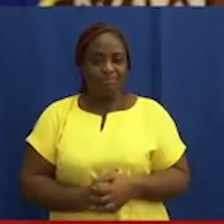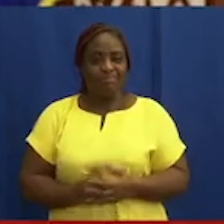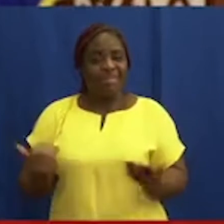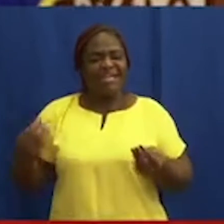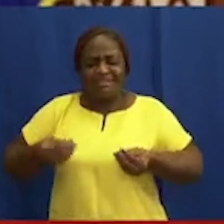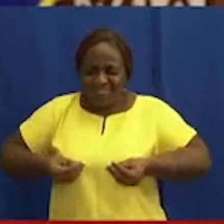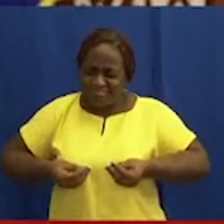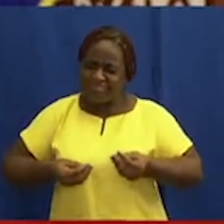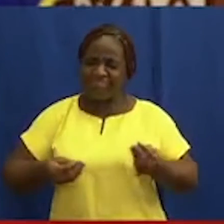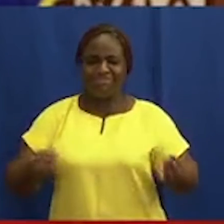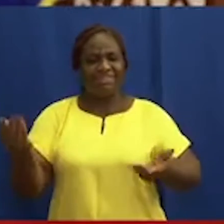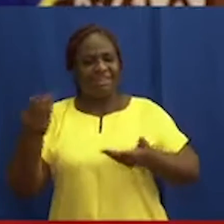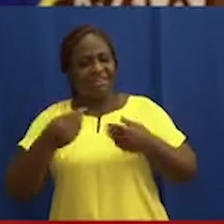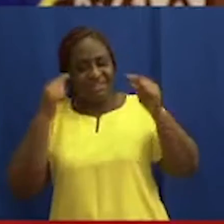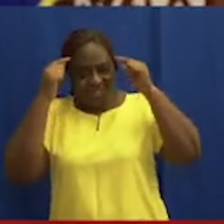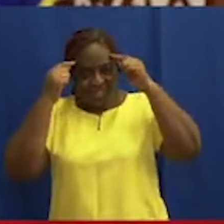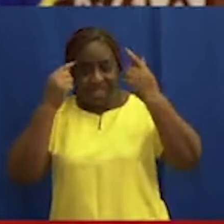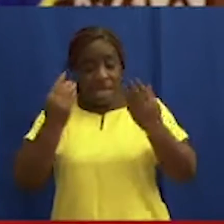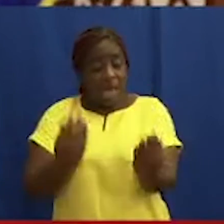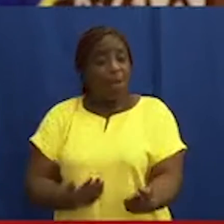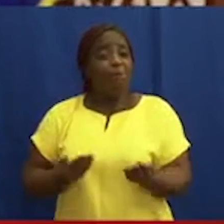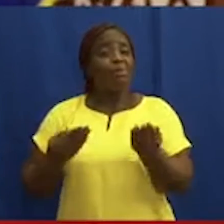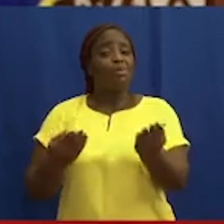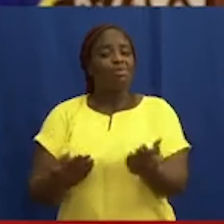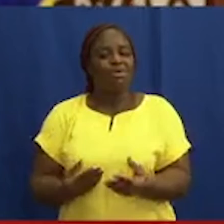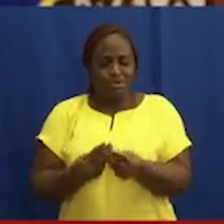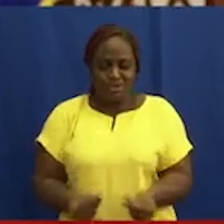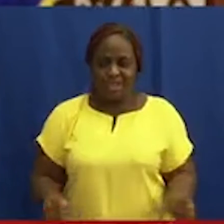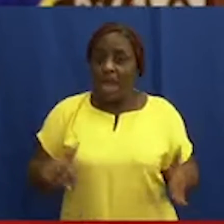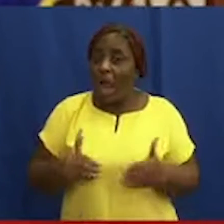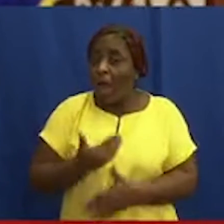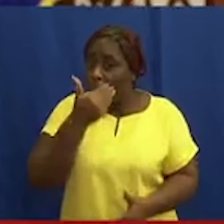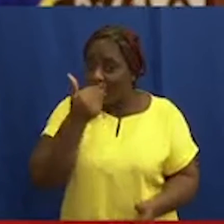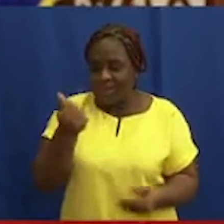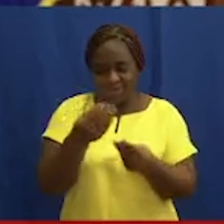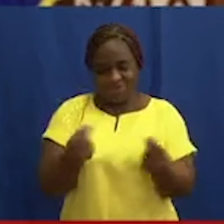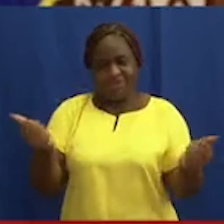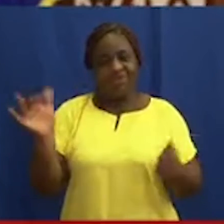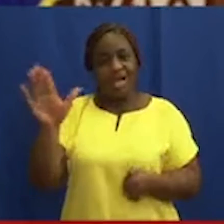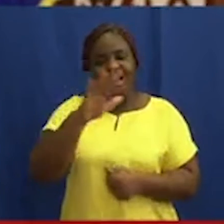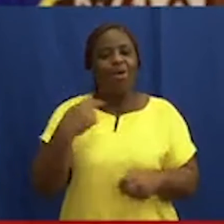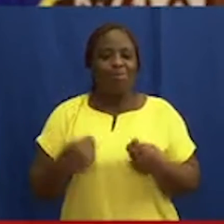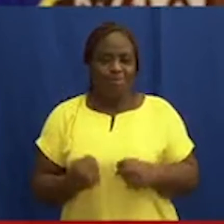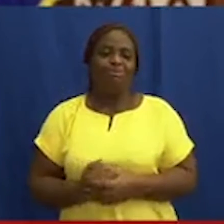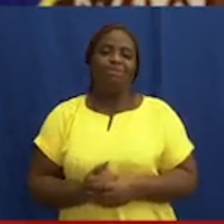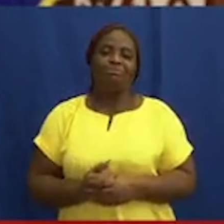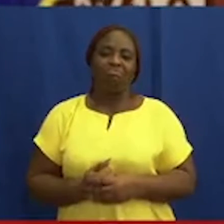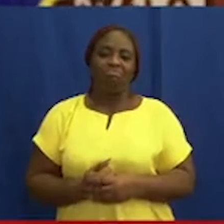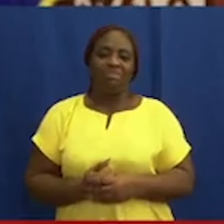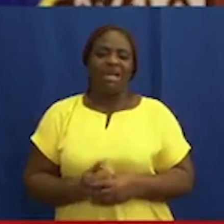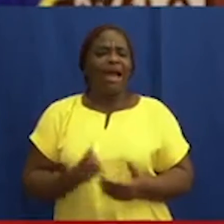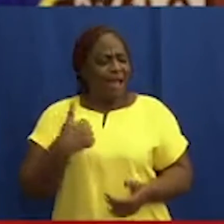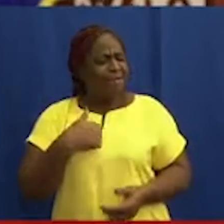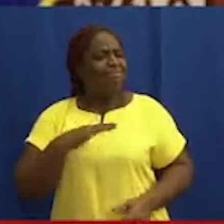zuba hannun jari kai har ta ma asusu na masu biyan pension da yake in sa kudin su wajen